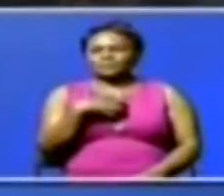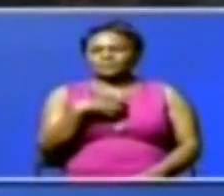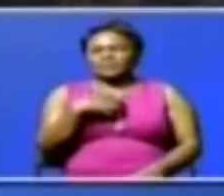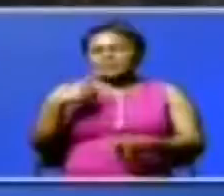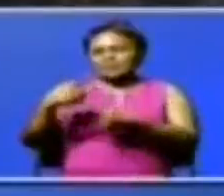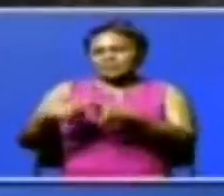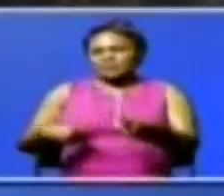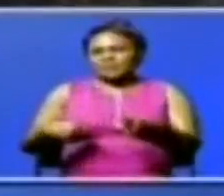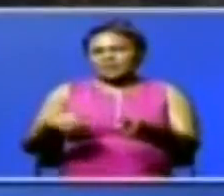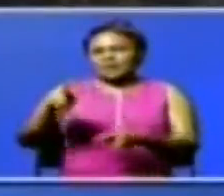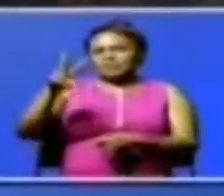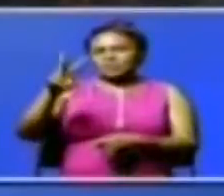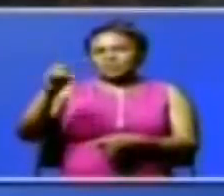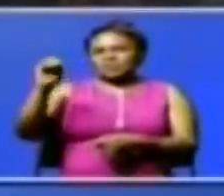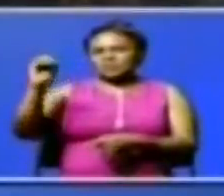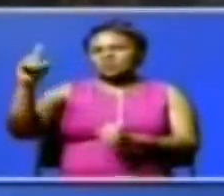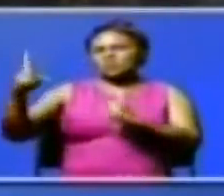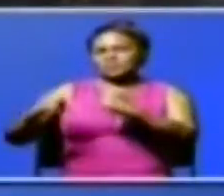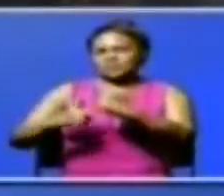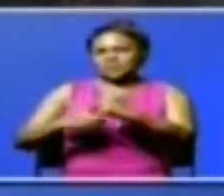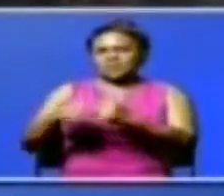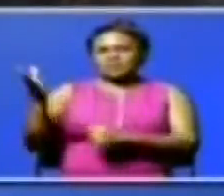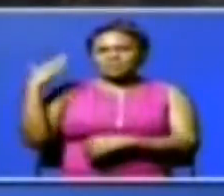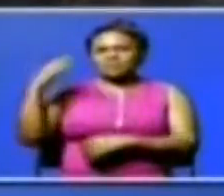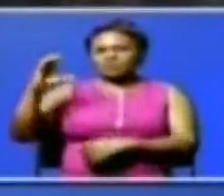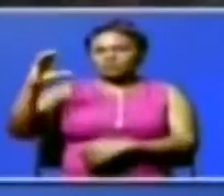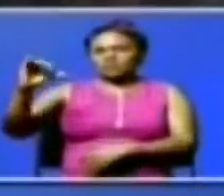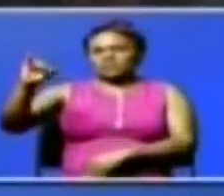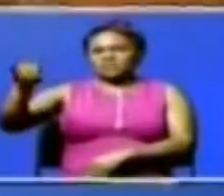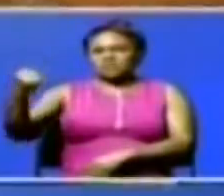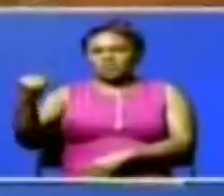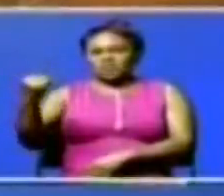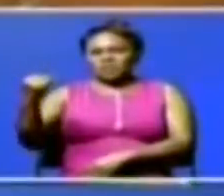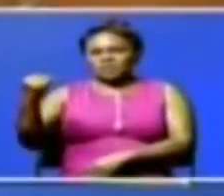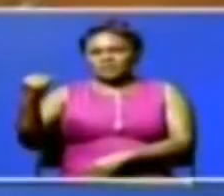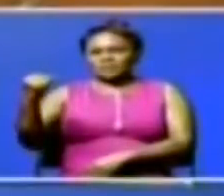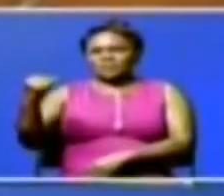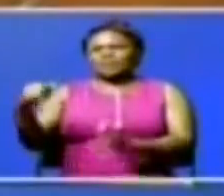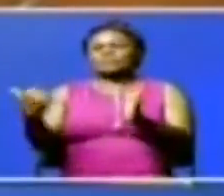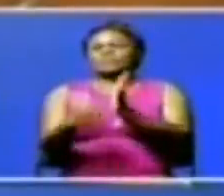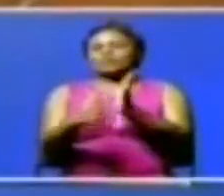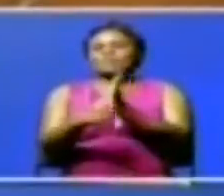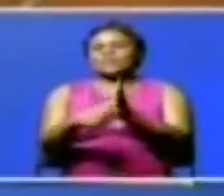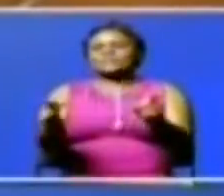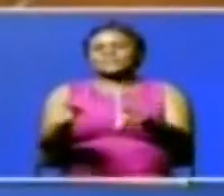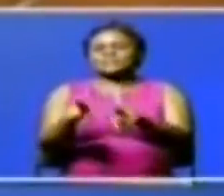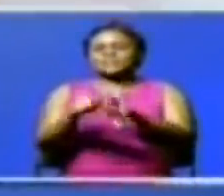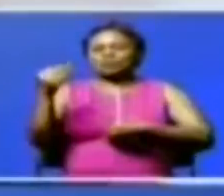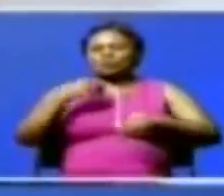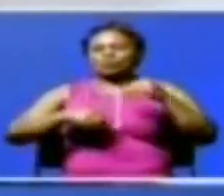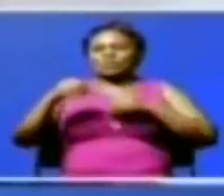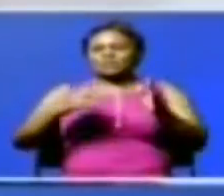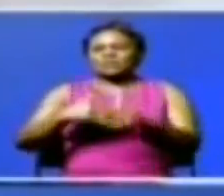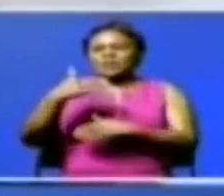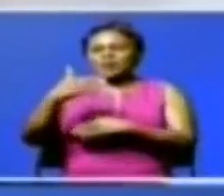Mnamo mwaka wa 2016, jaji wa zamani wa mahakama hiyo Philip Tunoi alijipata kwenye masaibu ya ufisadi